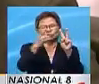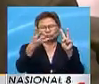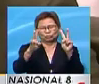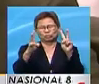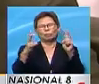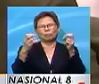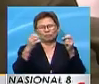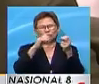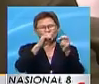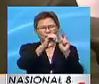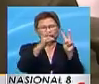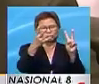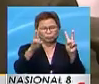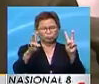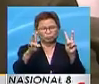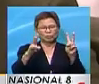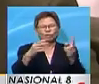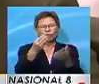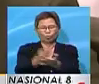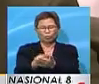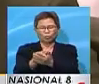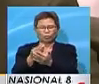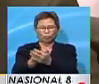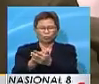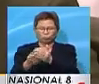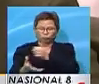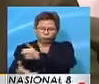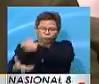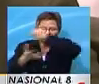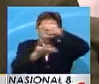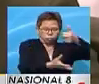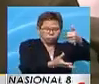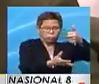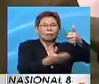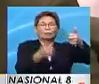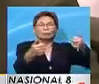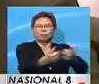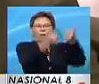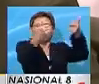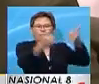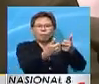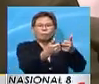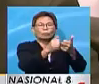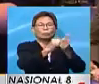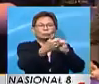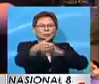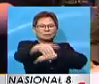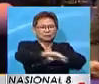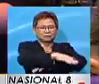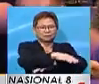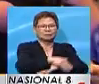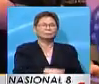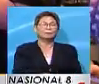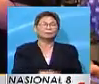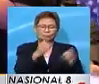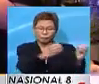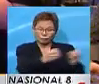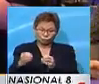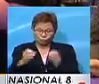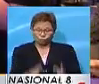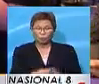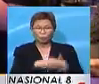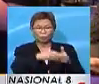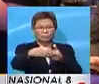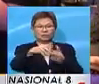punya superber atau resources adalah ditumpukan kepada kejuanan SEA Games kita tambah beliau lagi penganjur yang